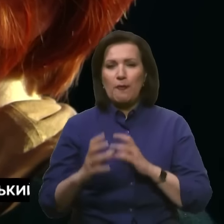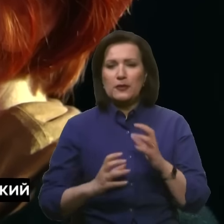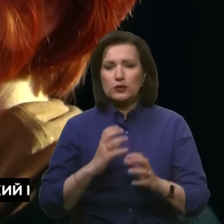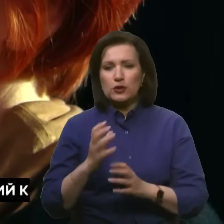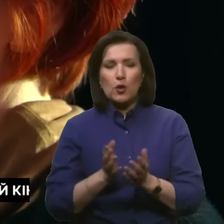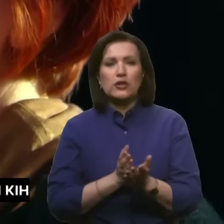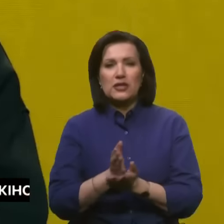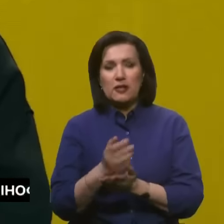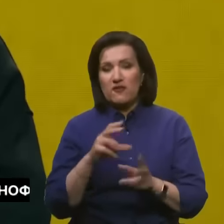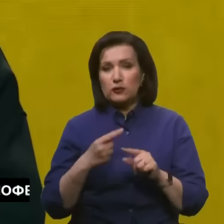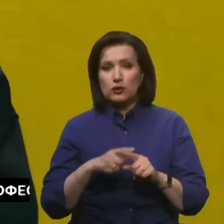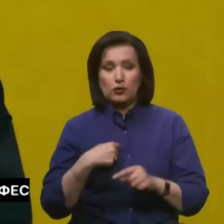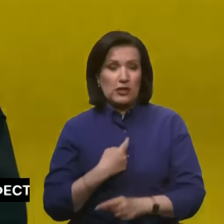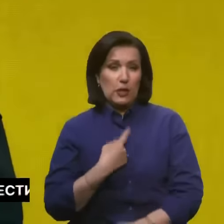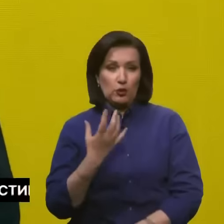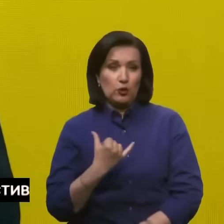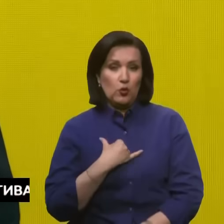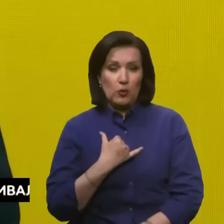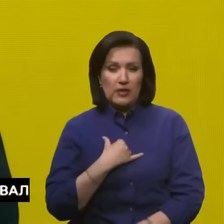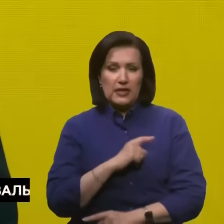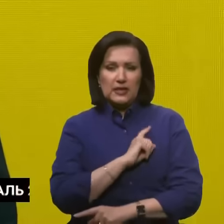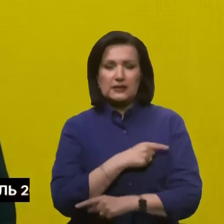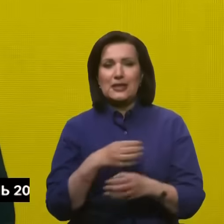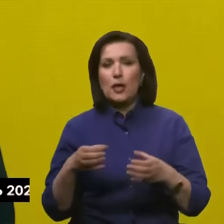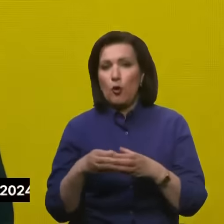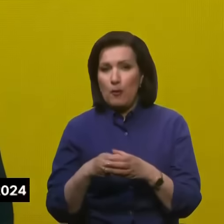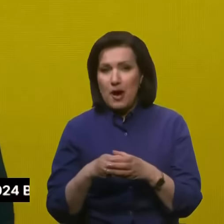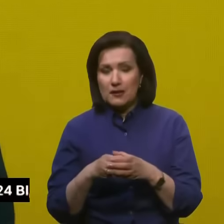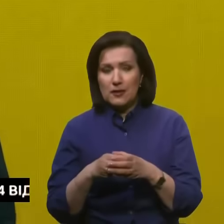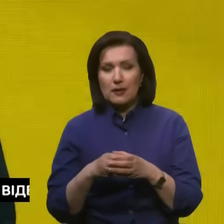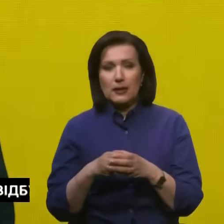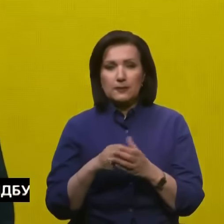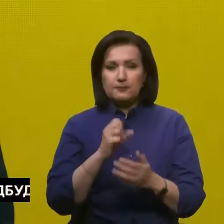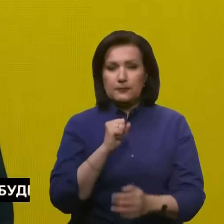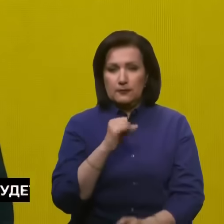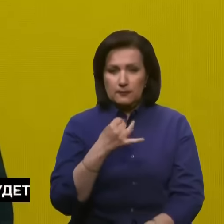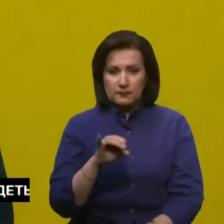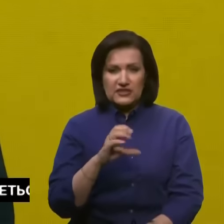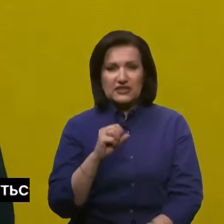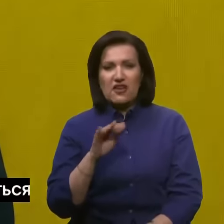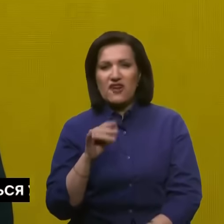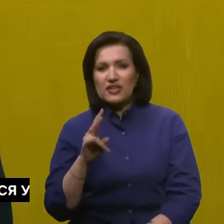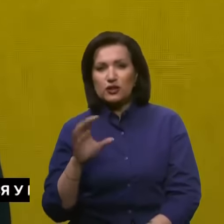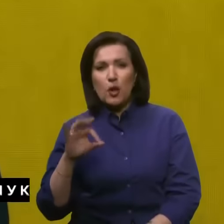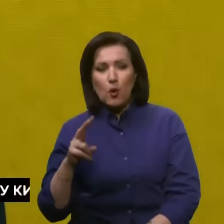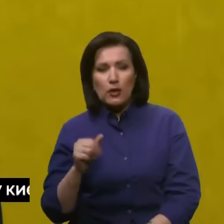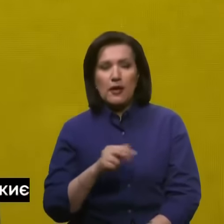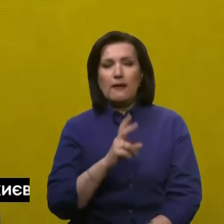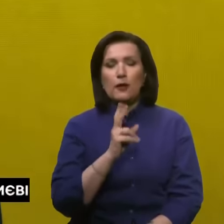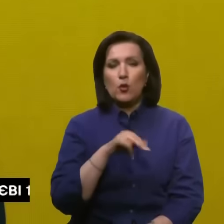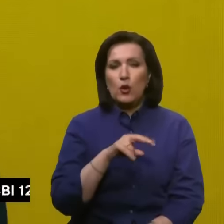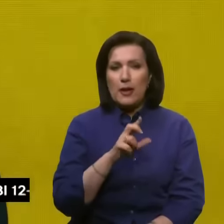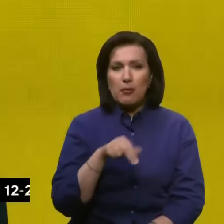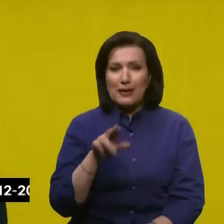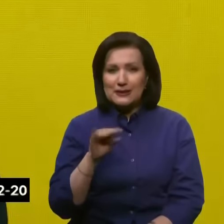міжнародний напрямок. Я вважаю, що я не один, і у мене сильна команда. І Андрій, і Стефанішна Оля, і Кулєба Діма,